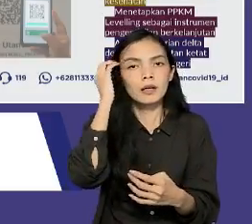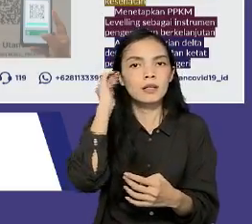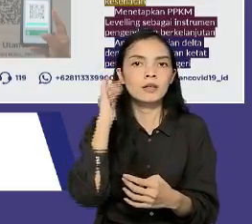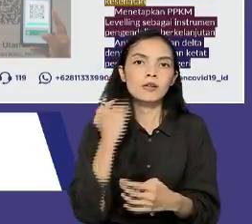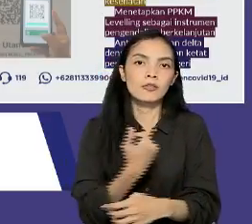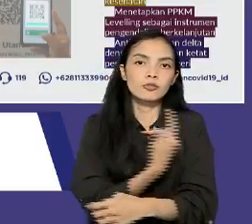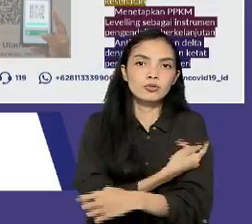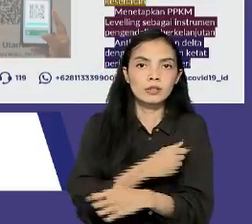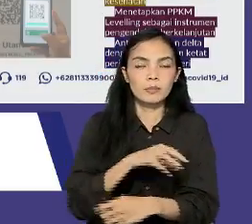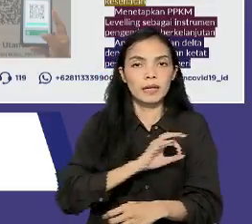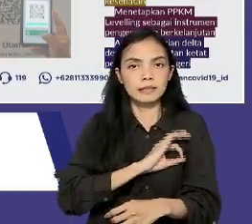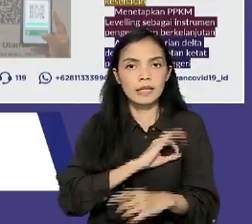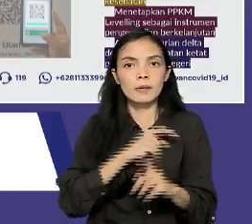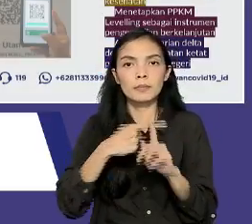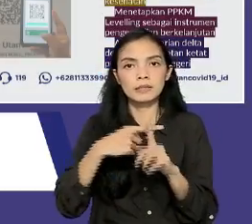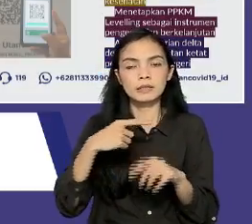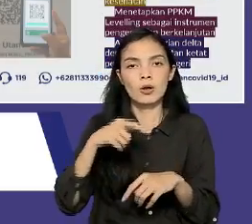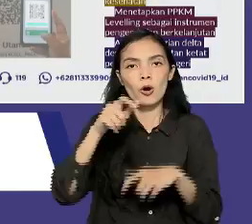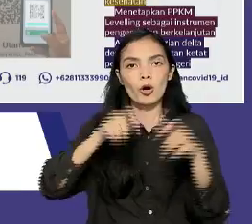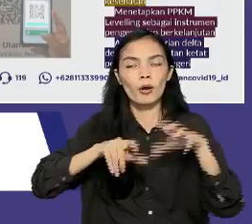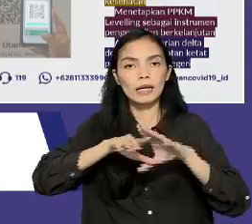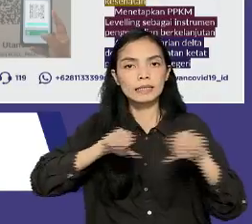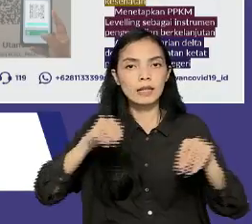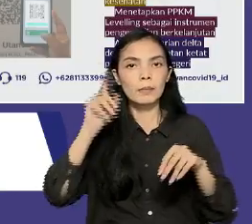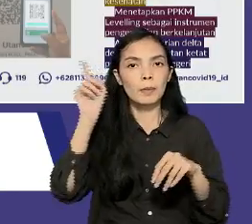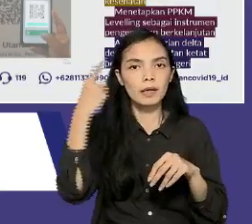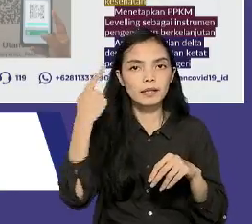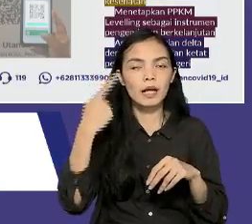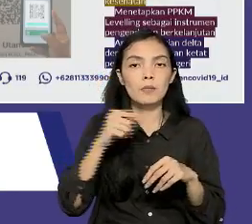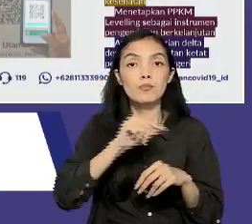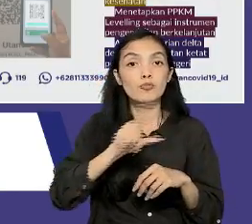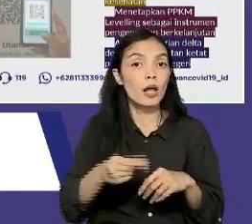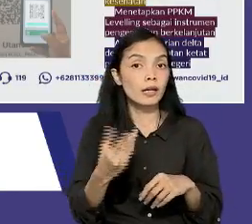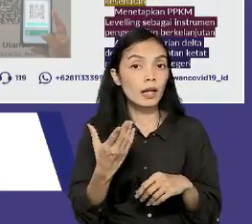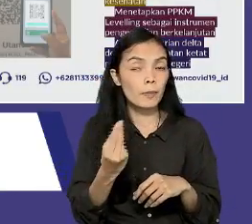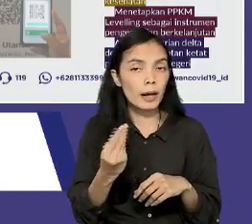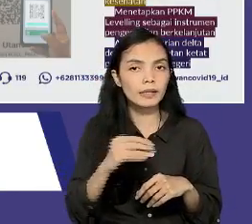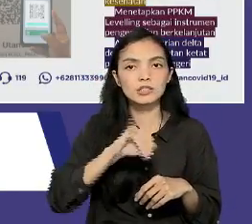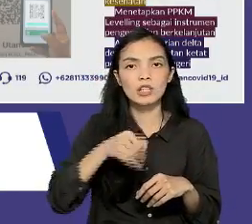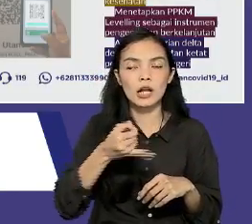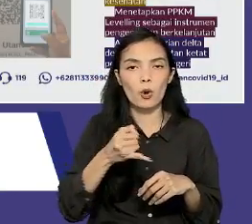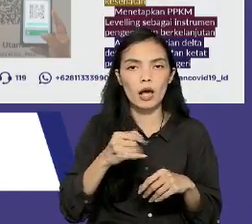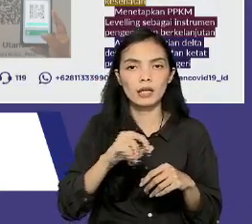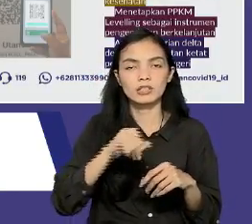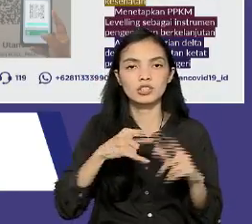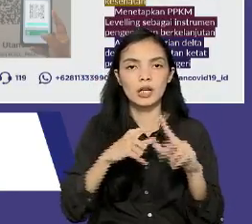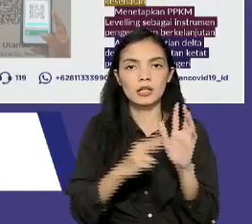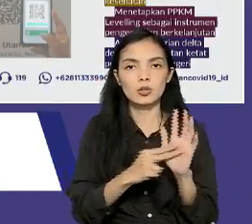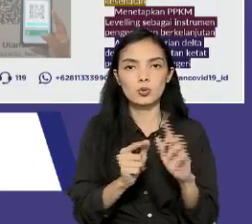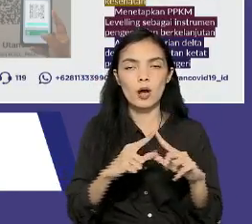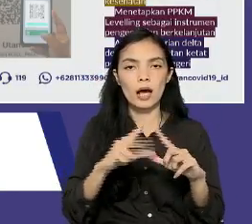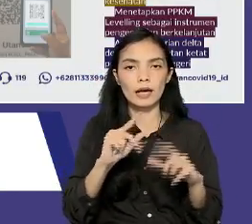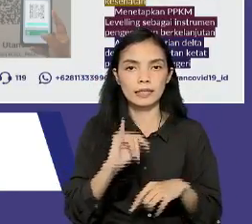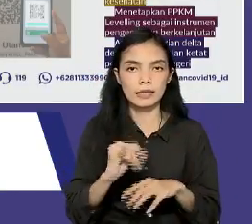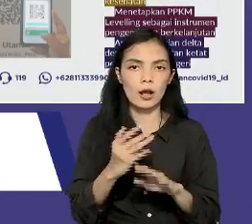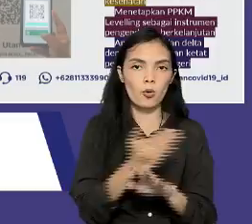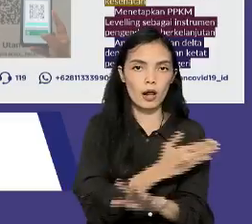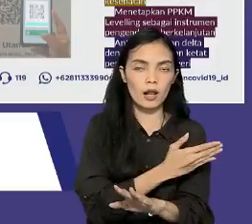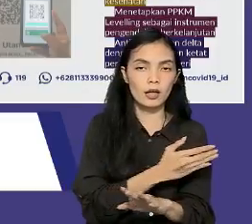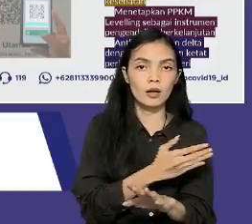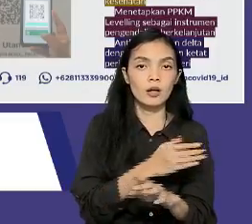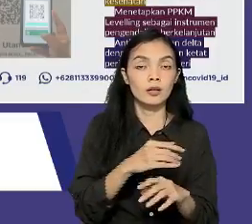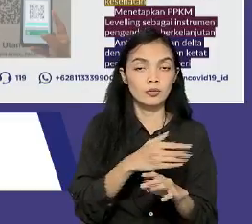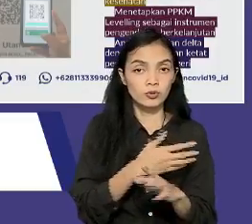Presiden dan beberapa pejabat publik pada awal bulan Januari. Lalu selanjutnya di bulan Februari, pelaksanaannya